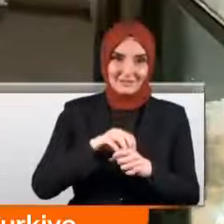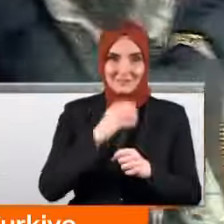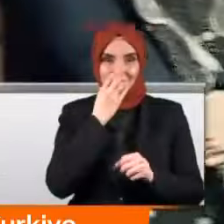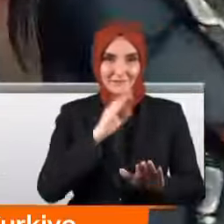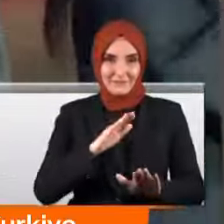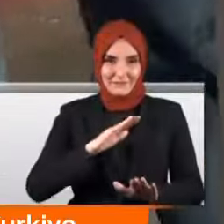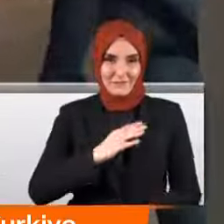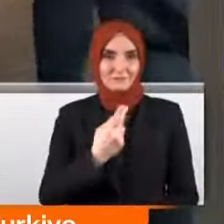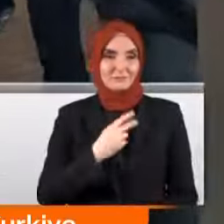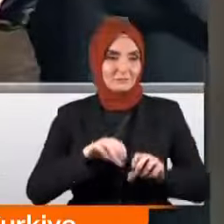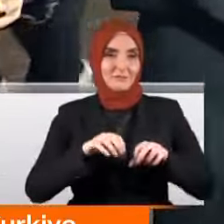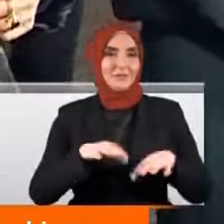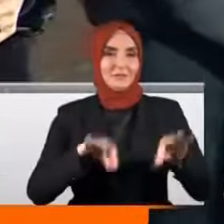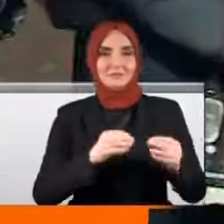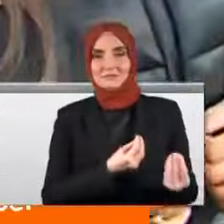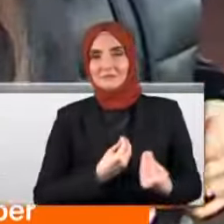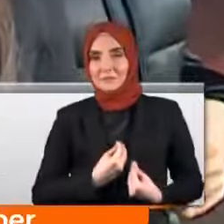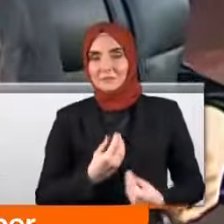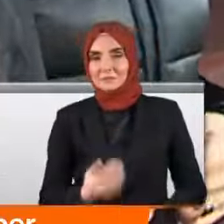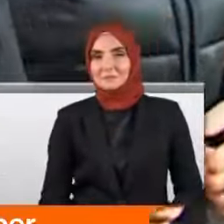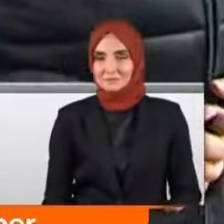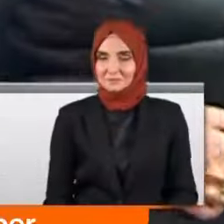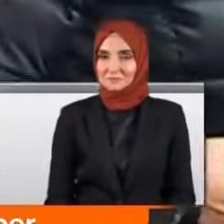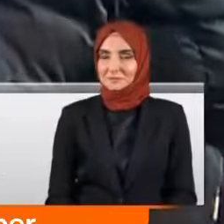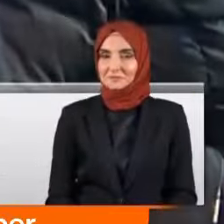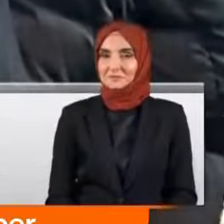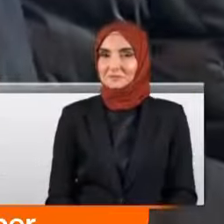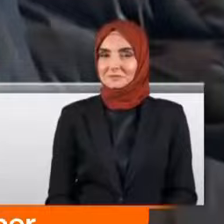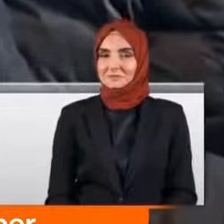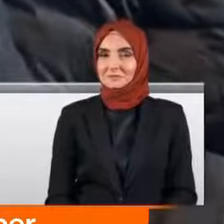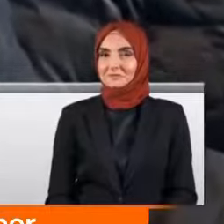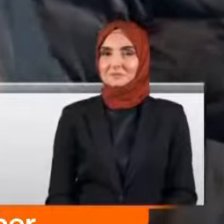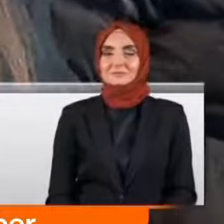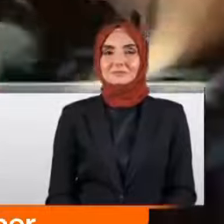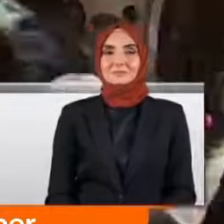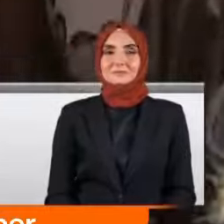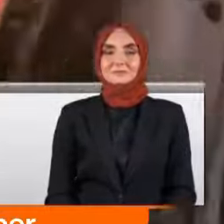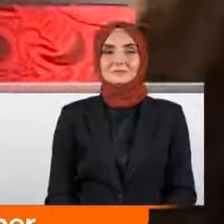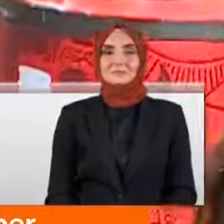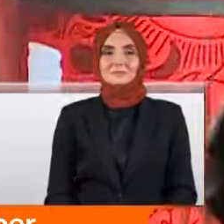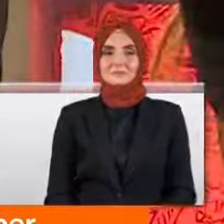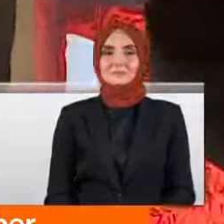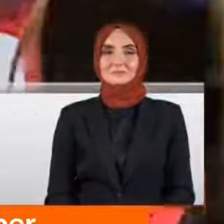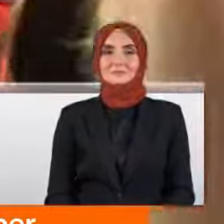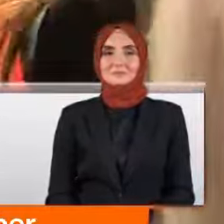sarıldı bile. Balık sever misiniz? Çok severim. Dürüm balık ilk defa mı yiyeceksiniz? İlk defa, evet.